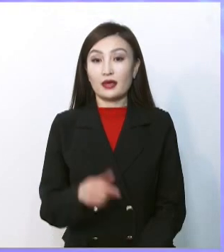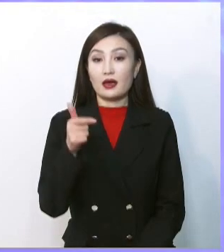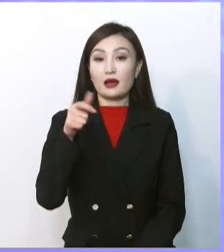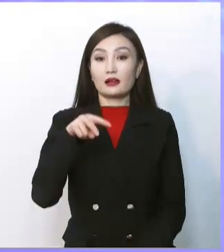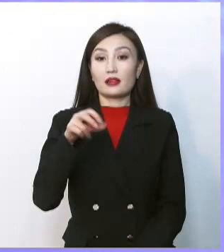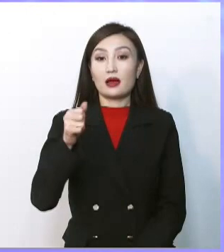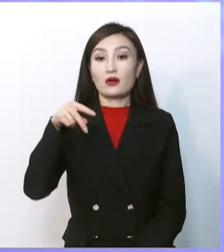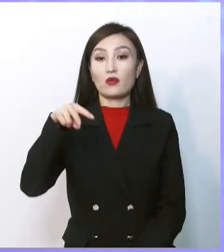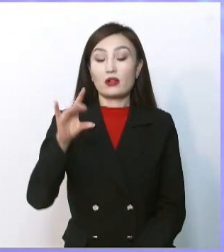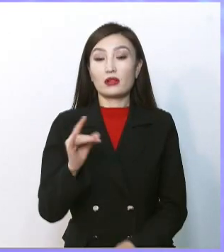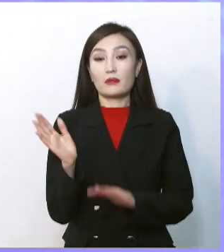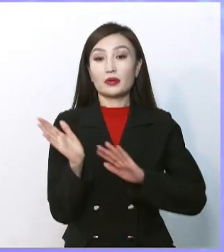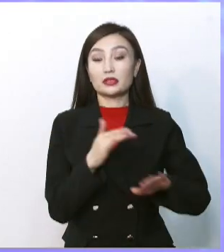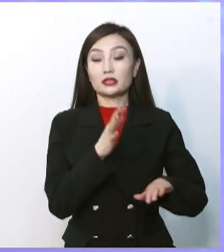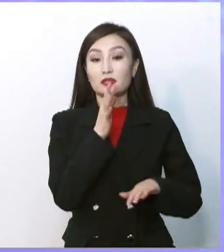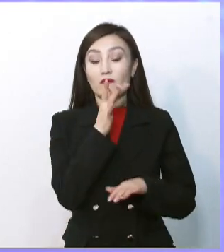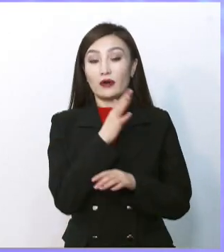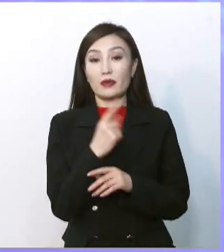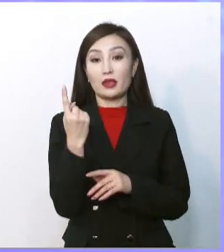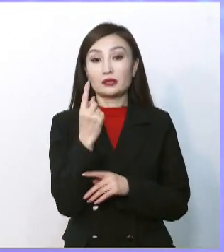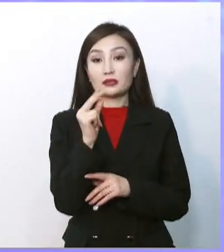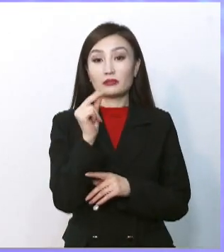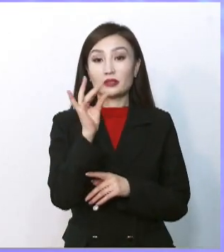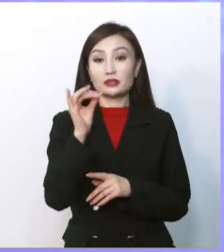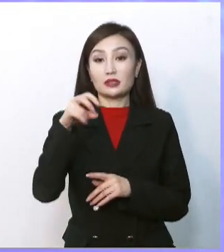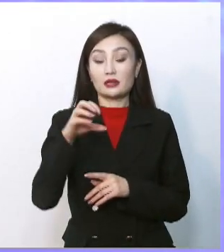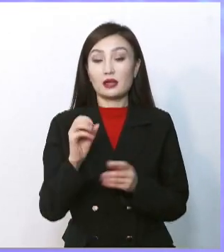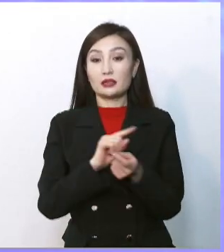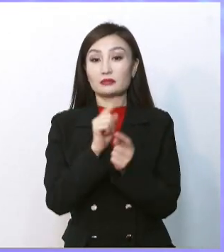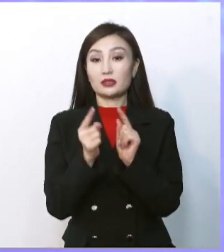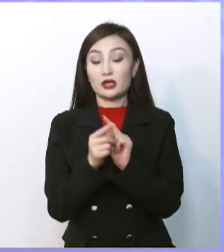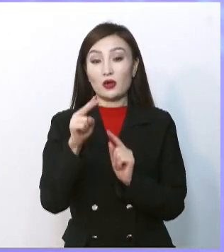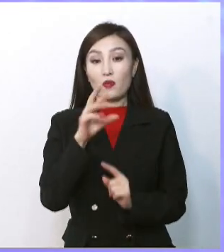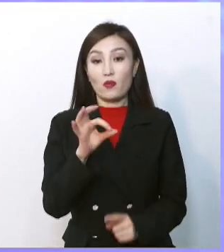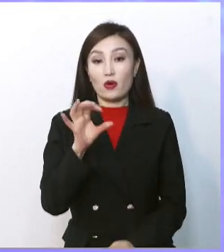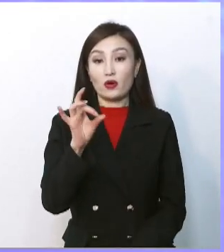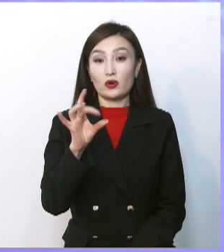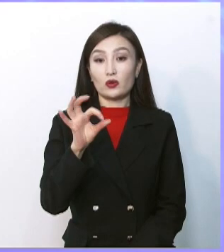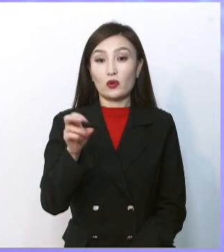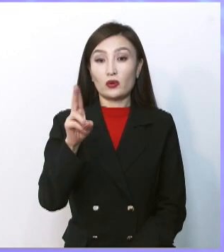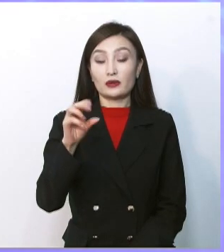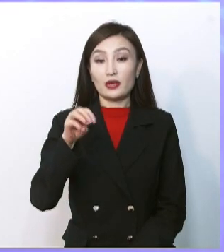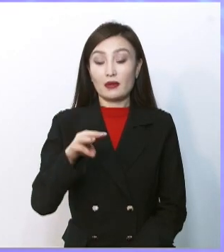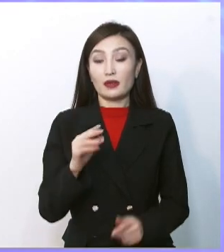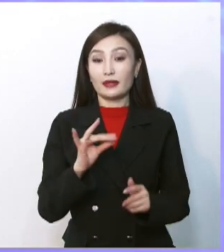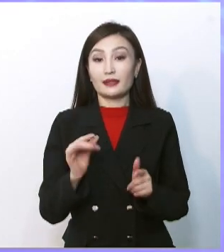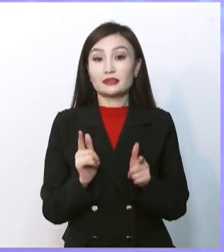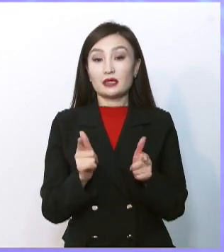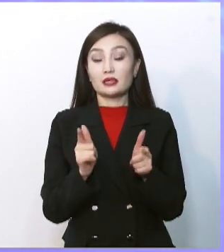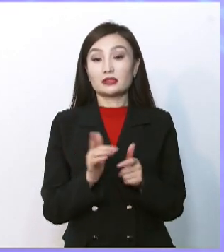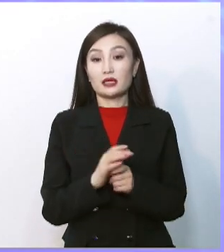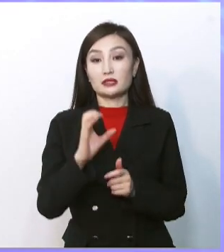Глаголы в прошедшем времени в единственном числе изменяются по родам и согласуются в роде